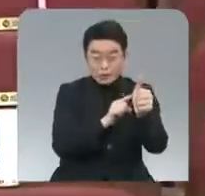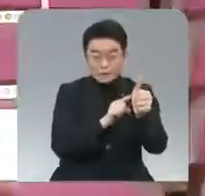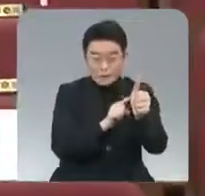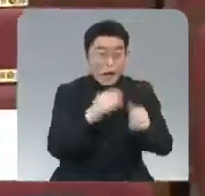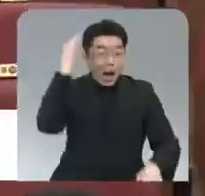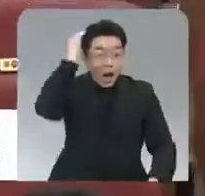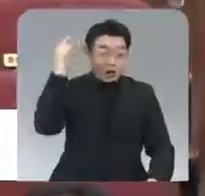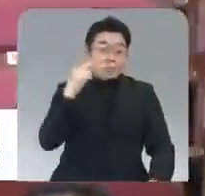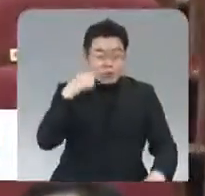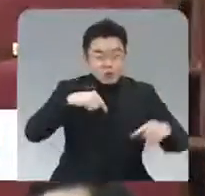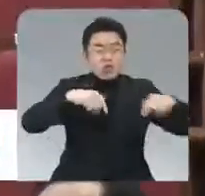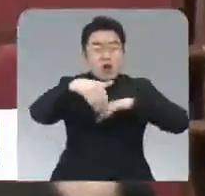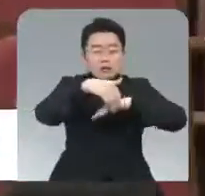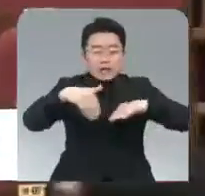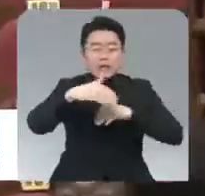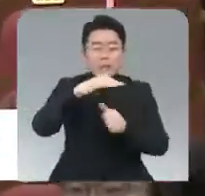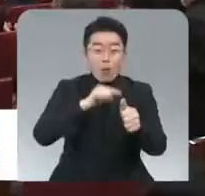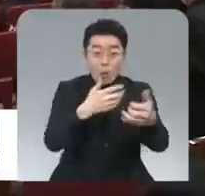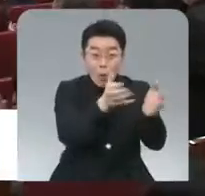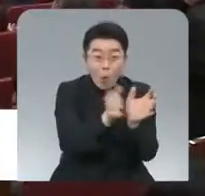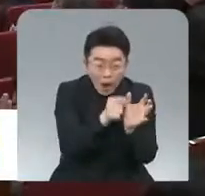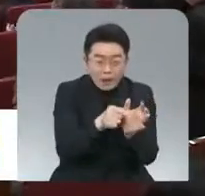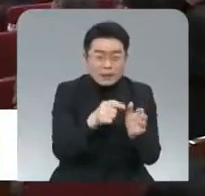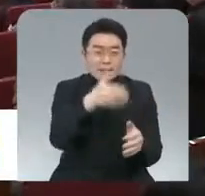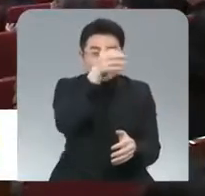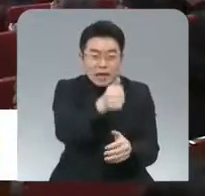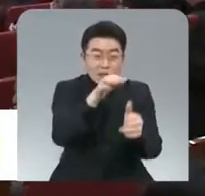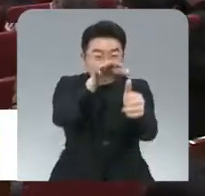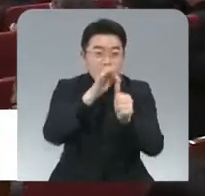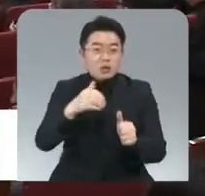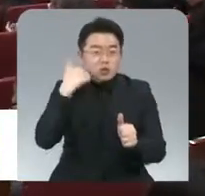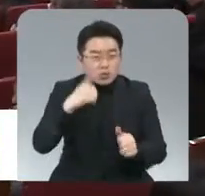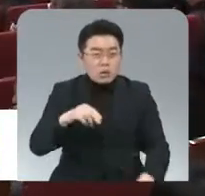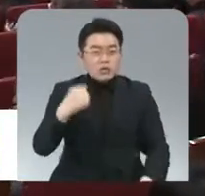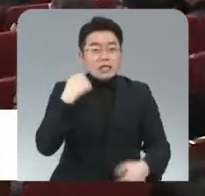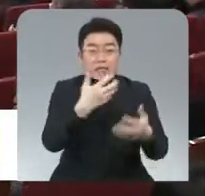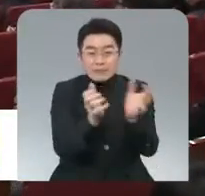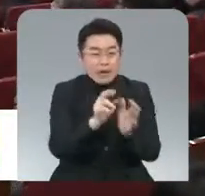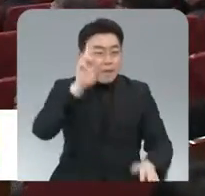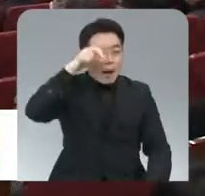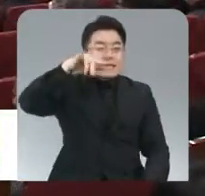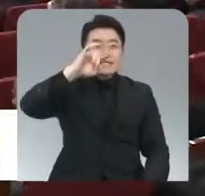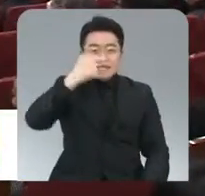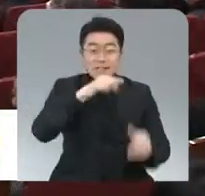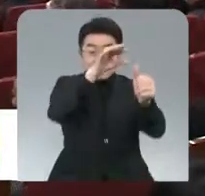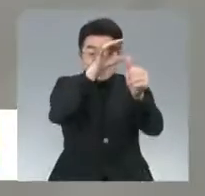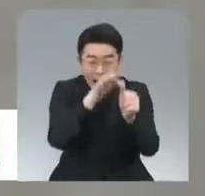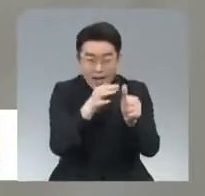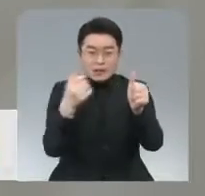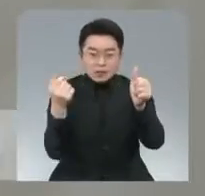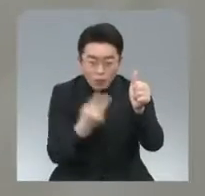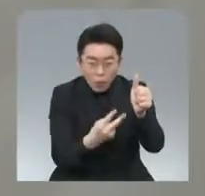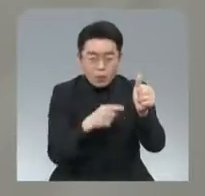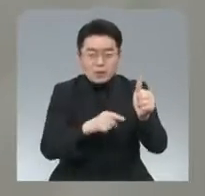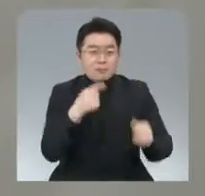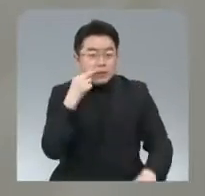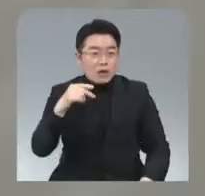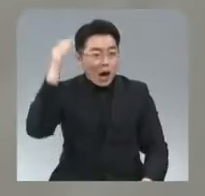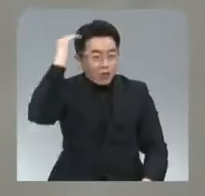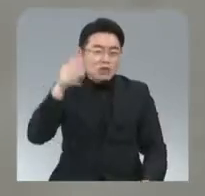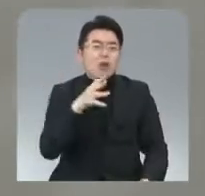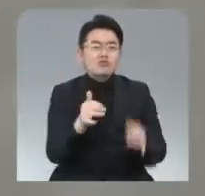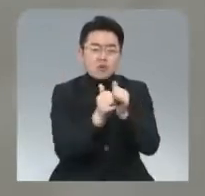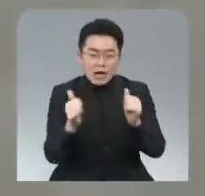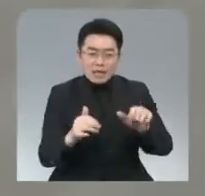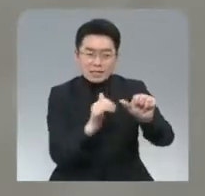ユンソンヨル次期大統領が来週中に官兵衛政策協議代表団を構成しアメリカ